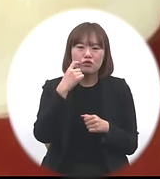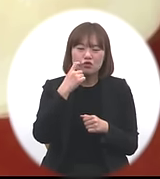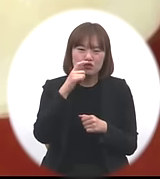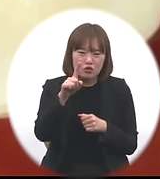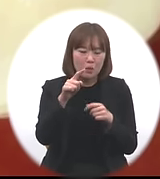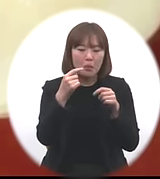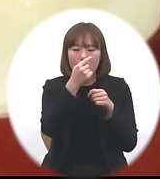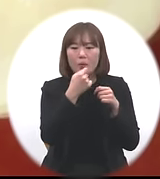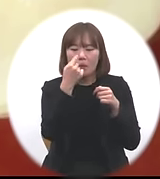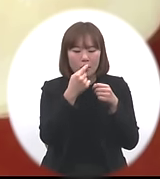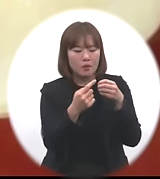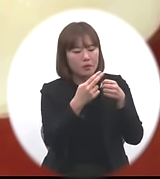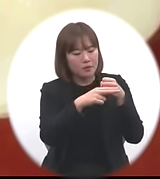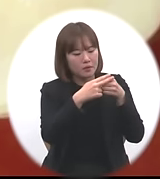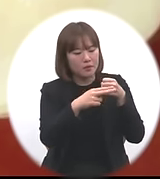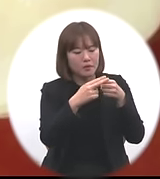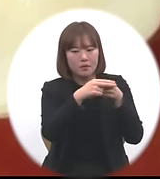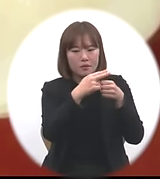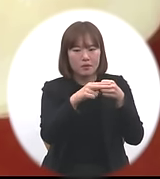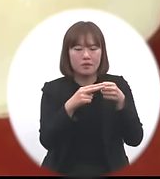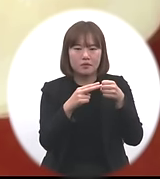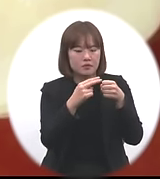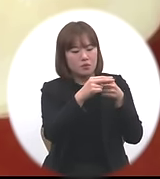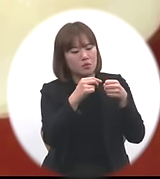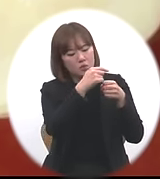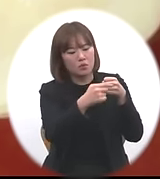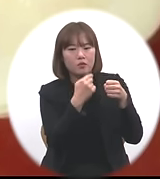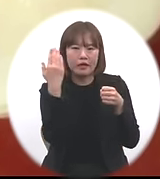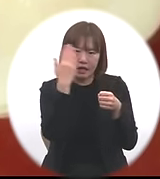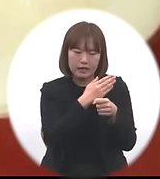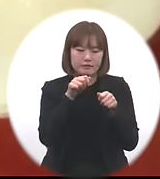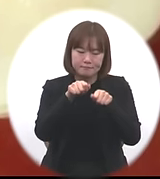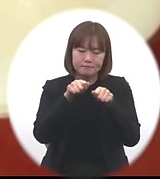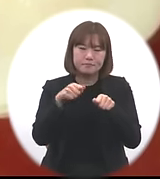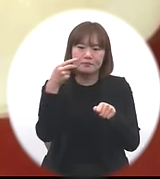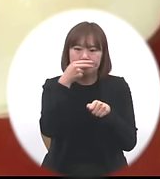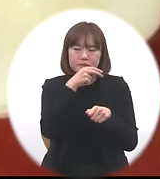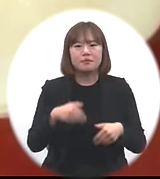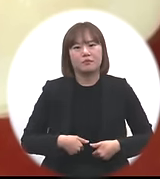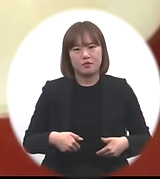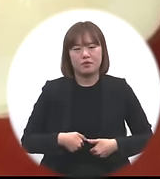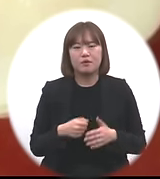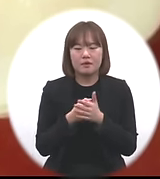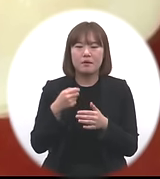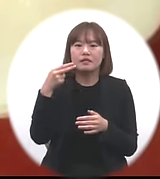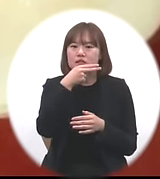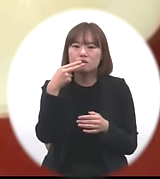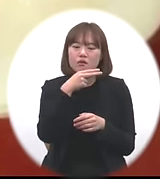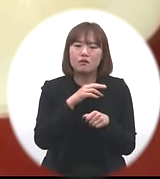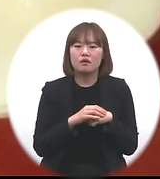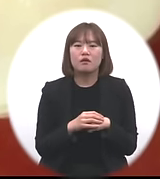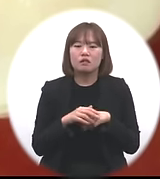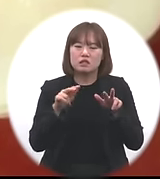된 부분이요. 그리고는 잇몸 테두리 부분에 허옇게 달라있는 부분, 그 부분을 닦아야 되는 거죠. 그래서 결국은 칫솔질이